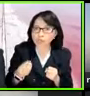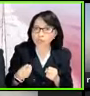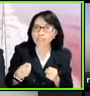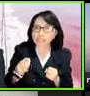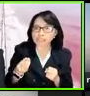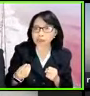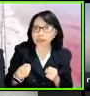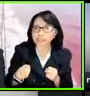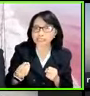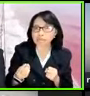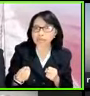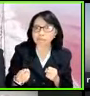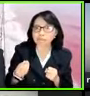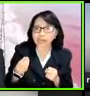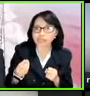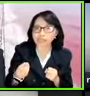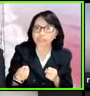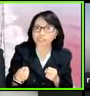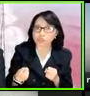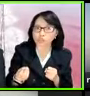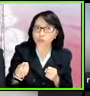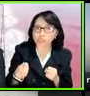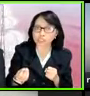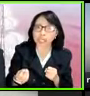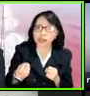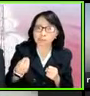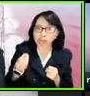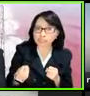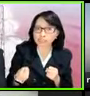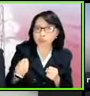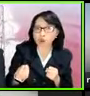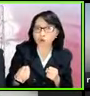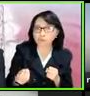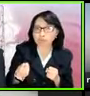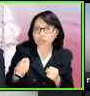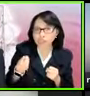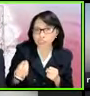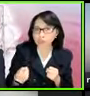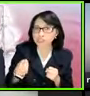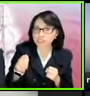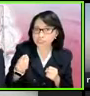orang yang dipanggil dalam pelayanan sodokin bagi kaum non-yahudi